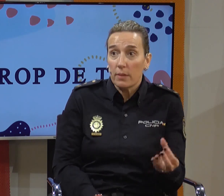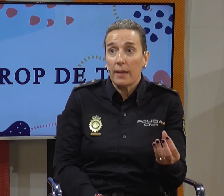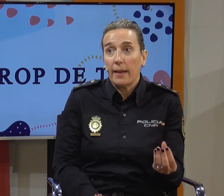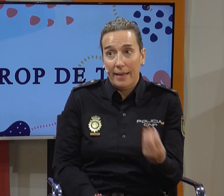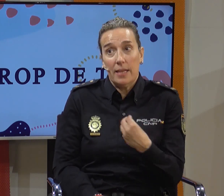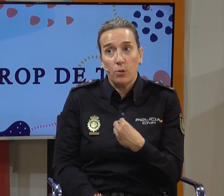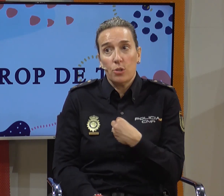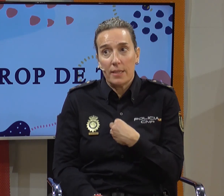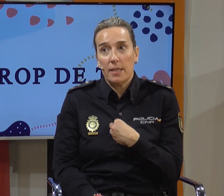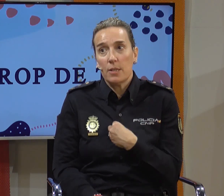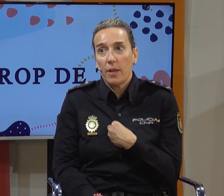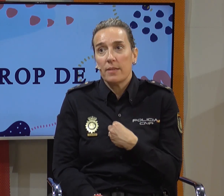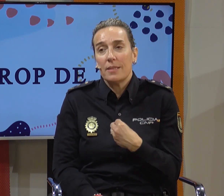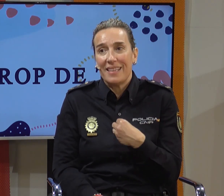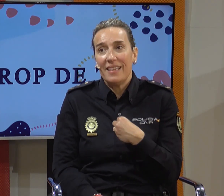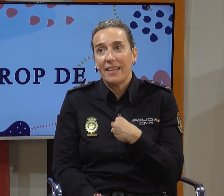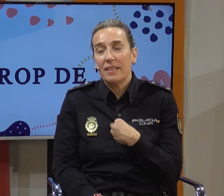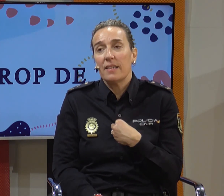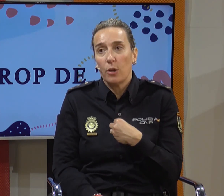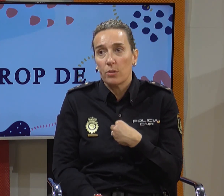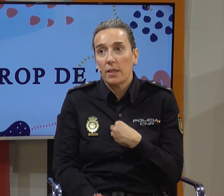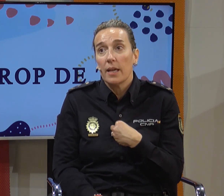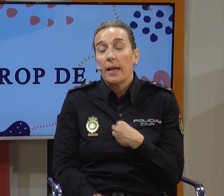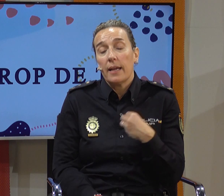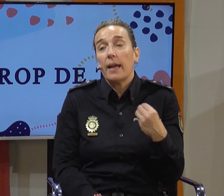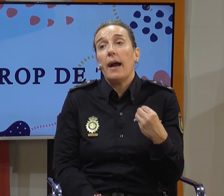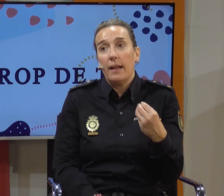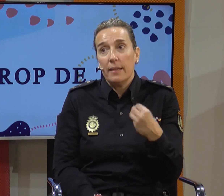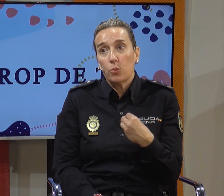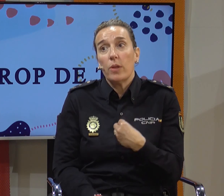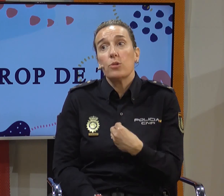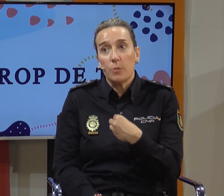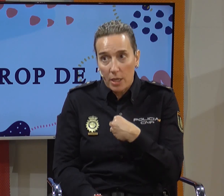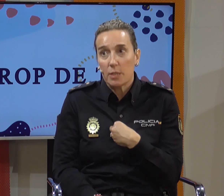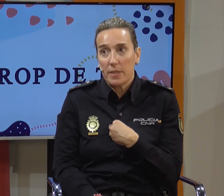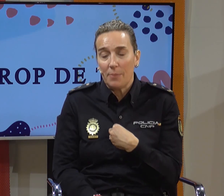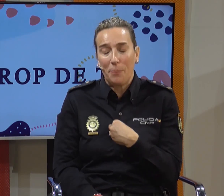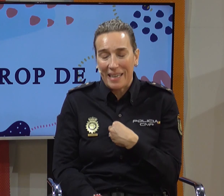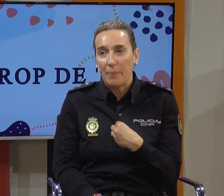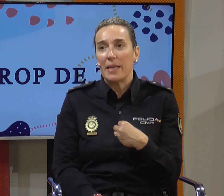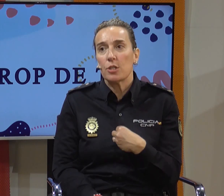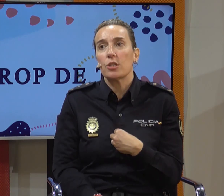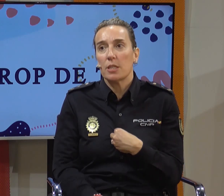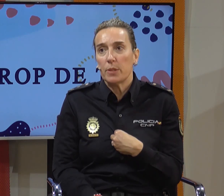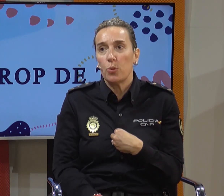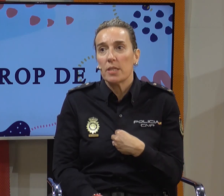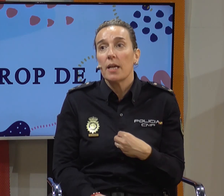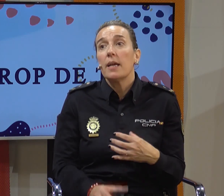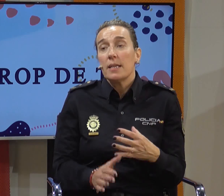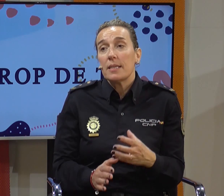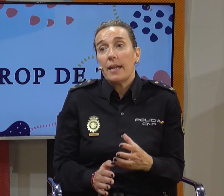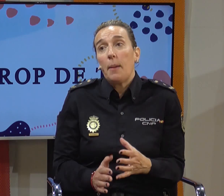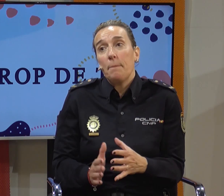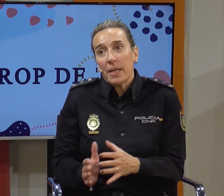descuido és on nosaltres els ciutadans tenim que tindre en compte que al descuido, si nosaltres prenem les nostres mesures,